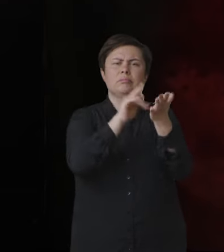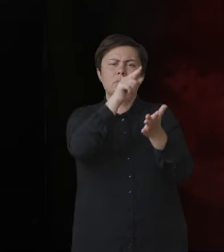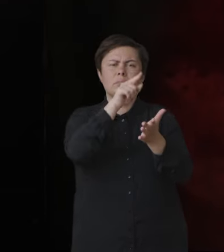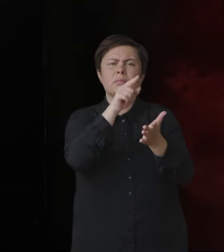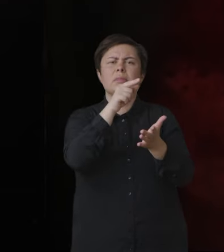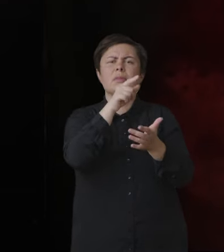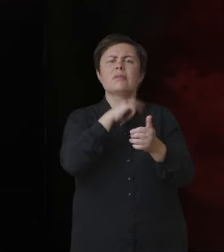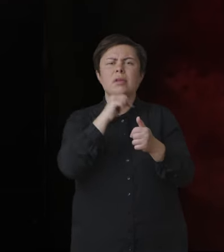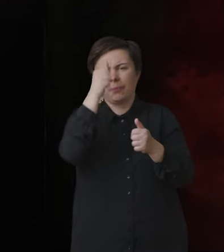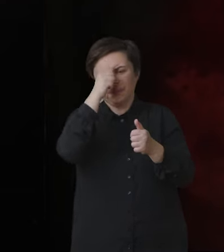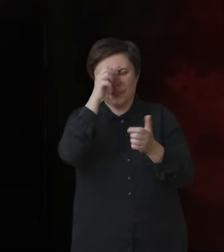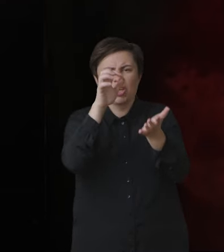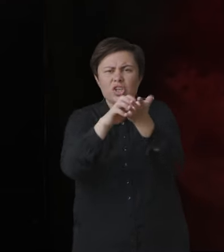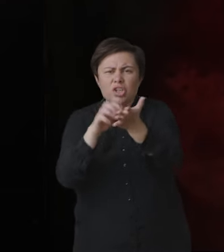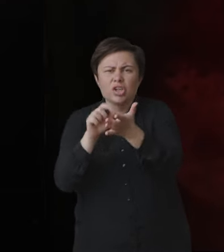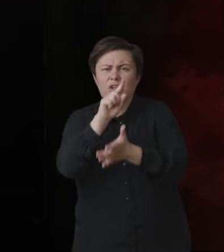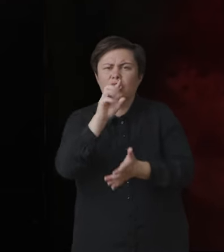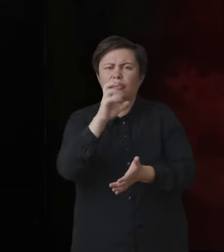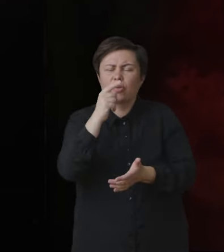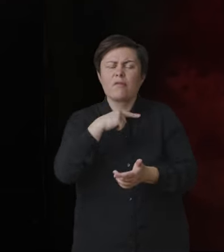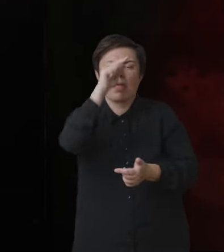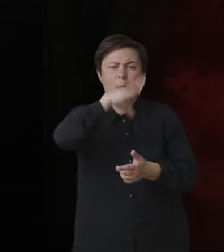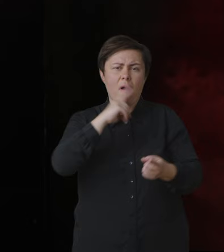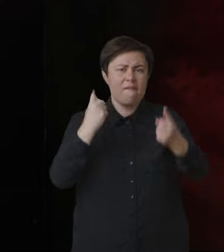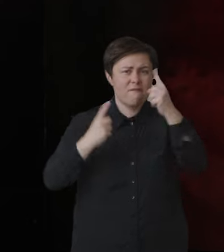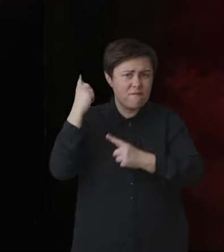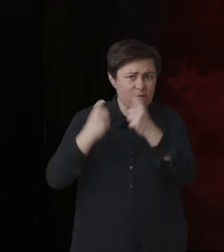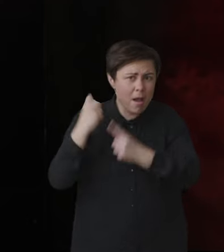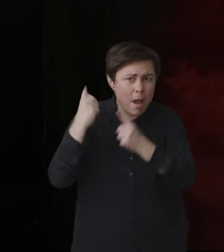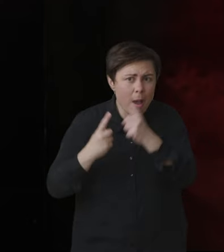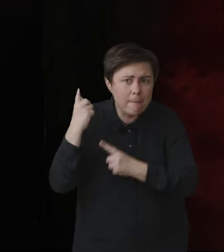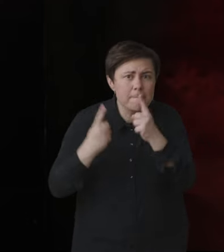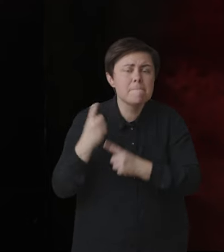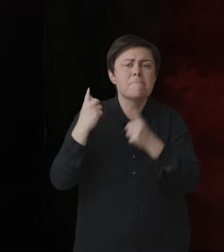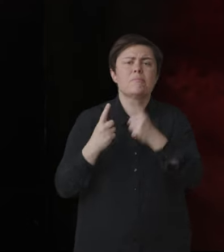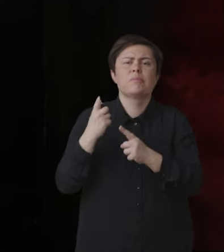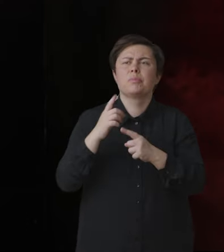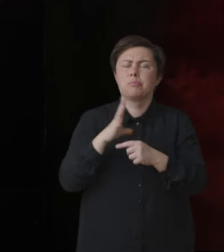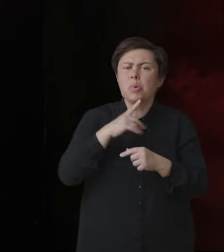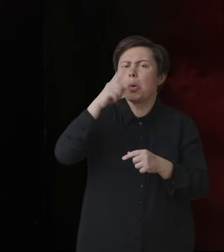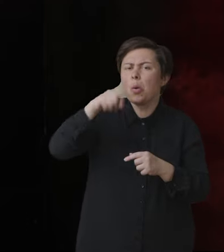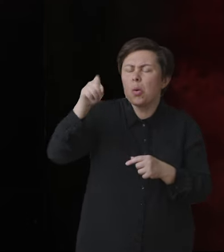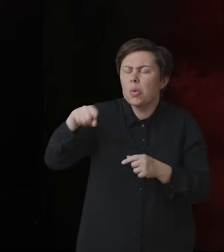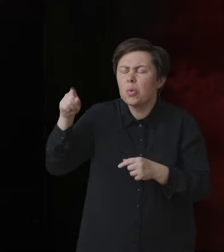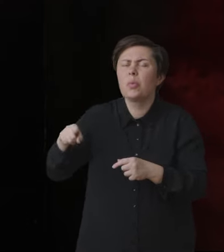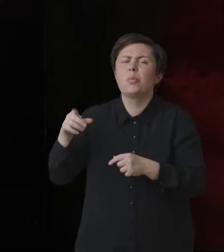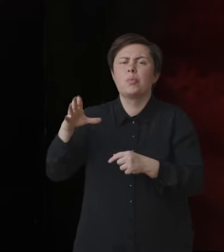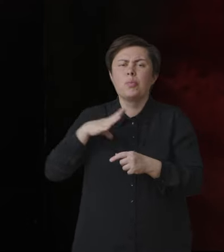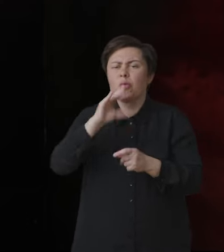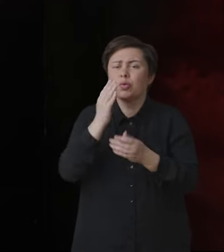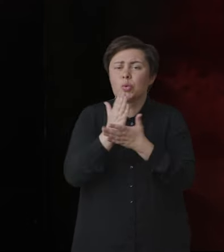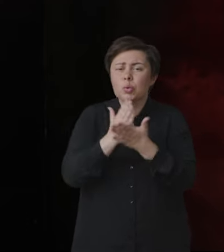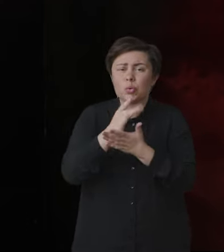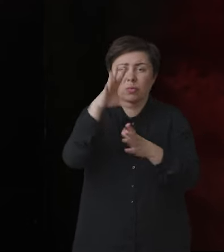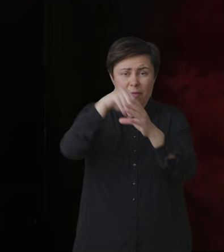tam w Niwnicach jest żwirownia i była tam fabryk, to tam były takie miesiące, że całą te wszystkie służby,